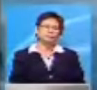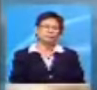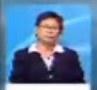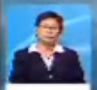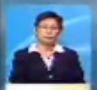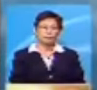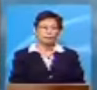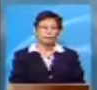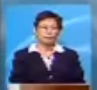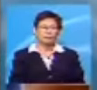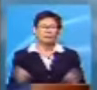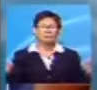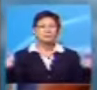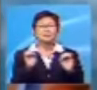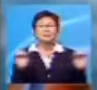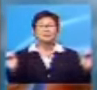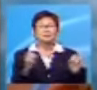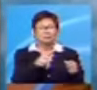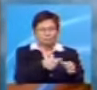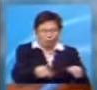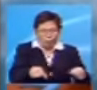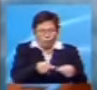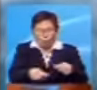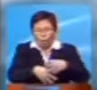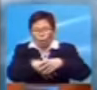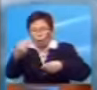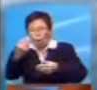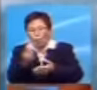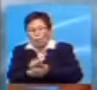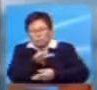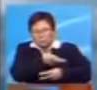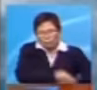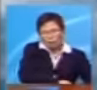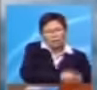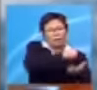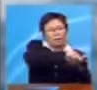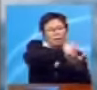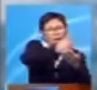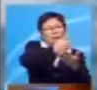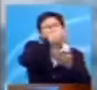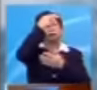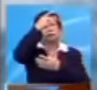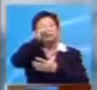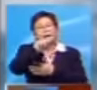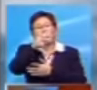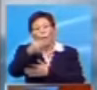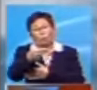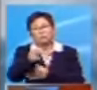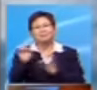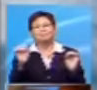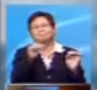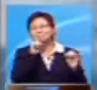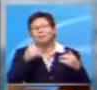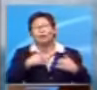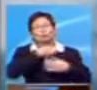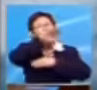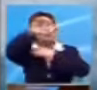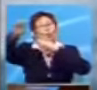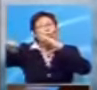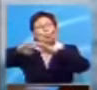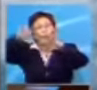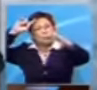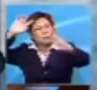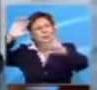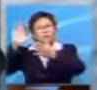hektar Tiada lagi pendeposit yang mengeluarkan Wang simpanan dari akaun tabung Haji th malah rata-ratanya